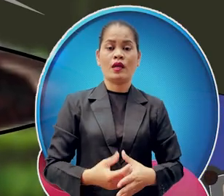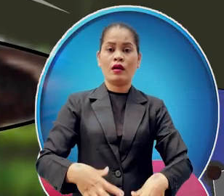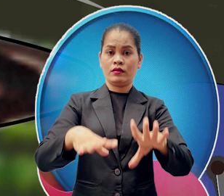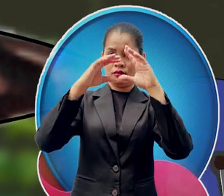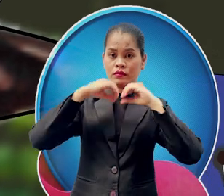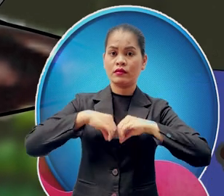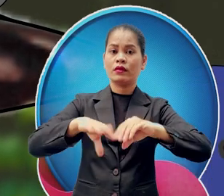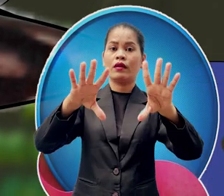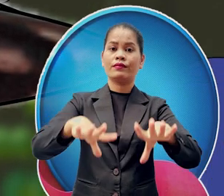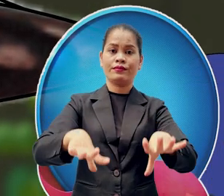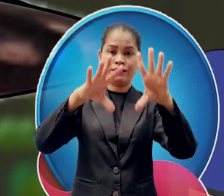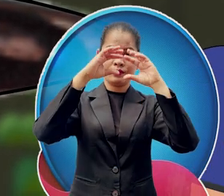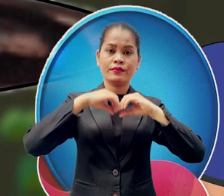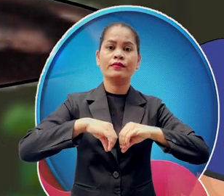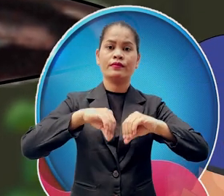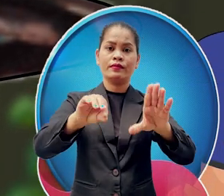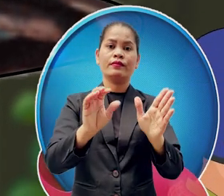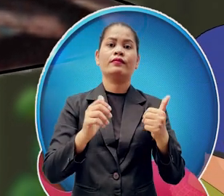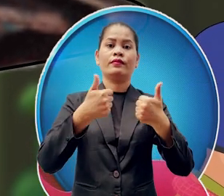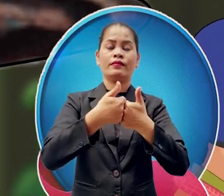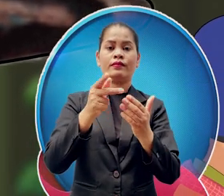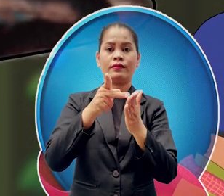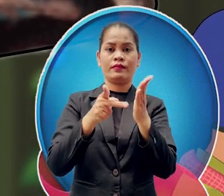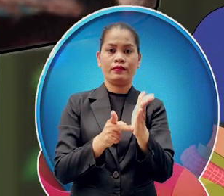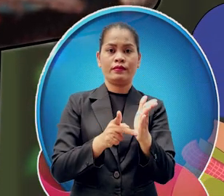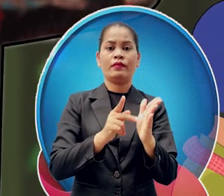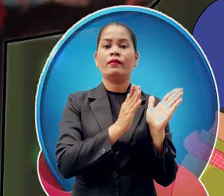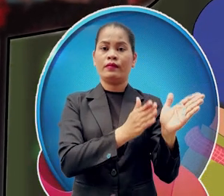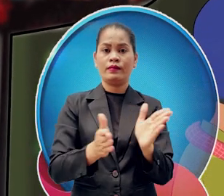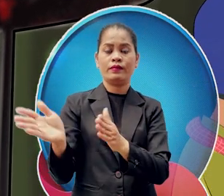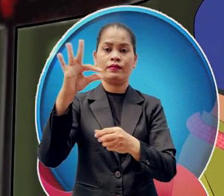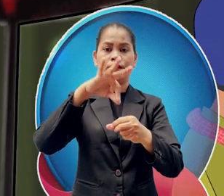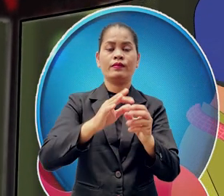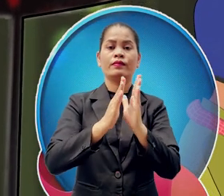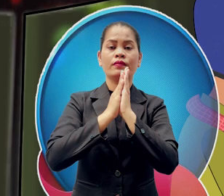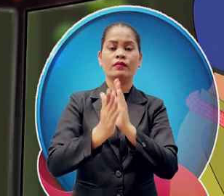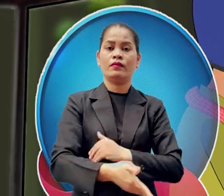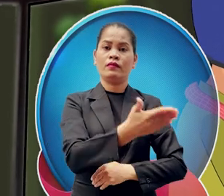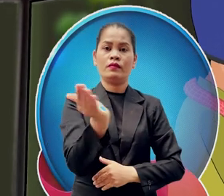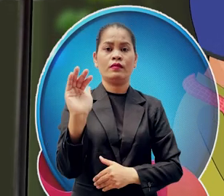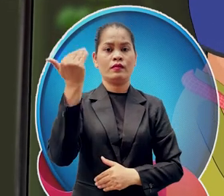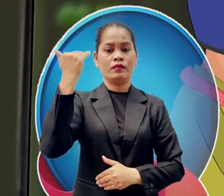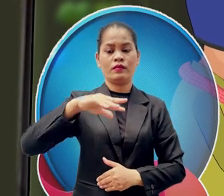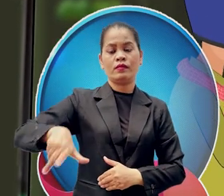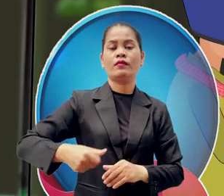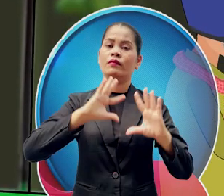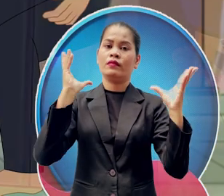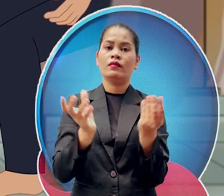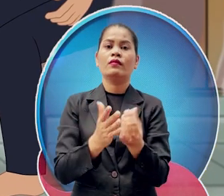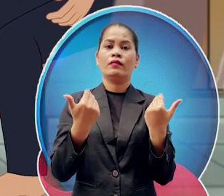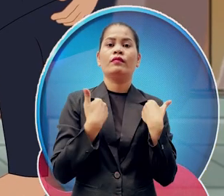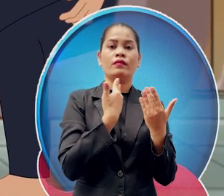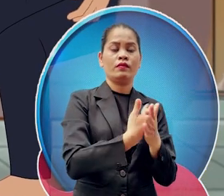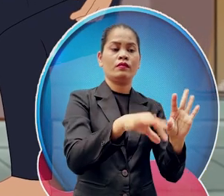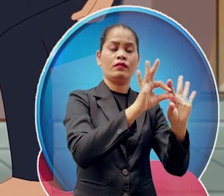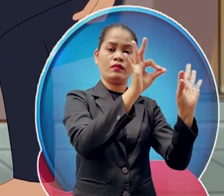សេចក្តីជូនដំណឹងសេចក្តីជូនដំណឹងគណៈកម្មាធិការជាតិរៀបចំការបោះឆ្នោតសូមអញ្ជើញបងប្អូនប្រជាពលរដ្ឋខ្មែរទាំងអស់ដែលមានឈ្មោះក្នុងបញ្ជី